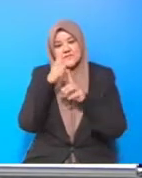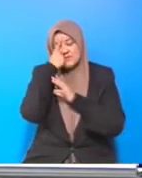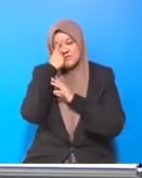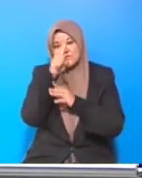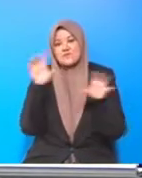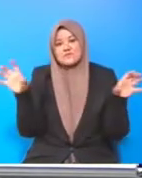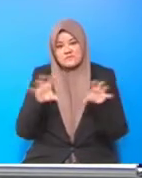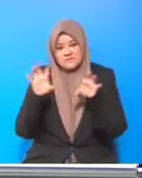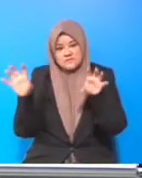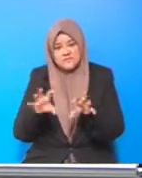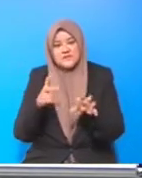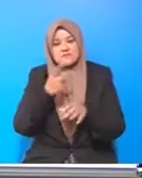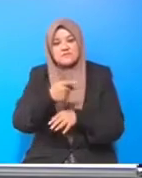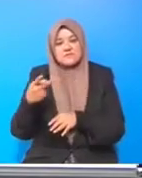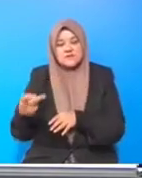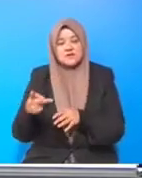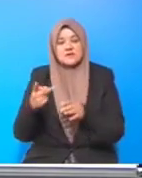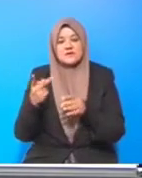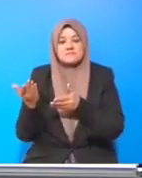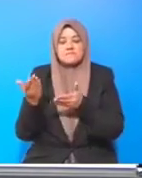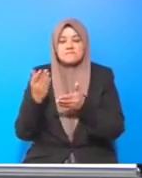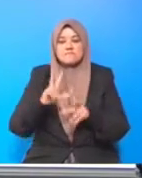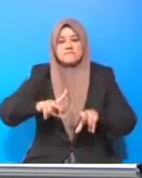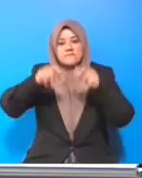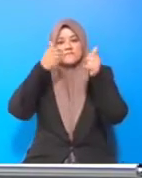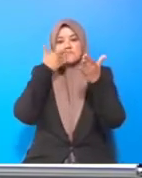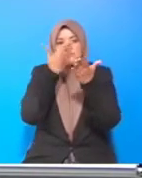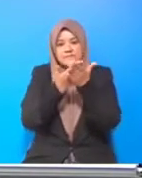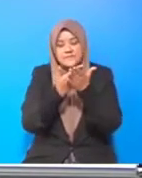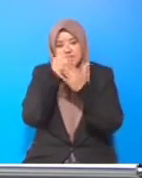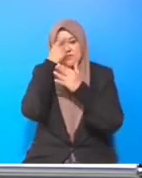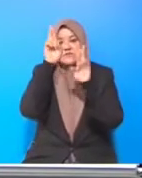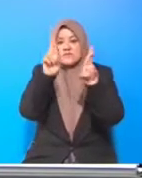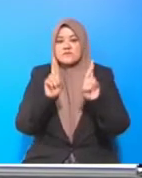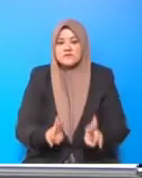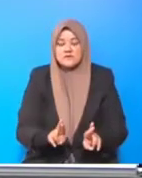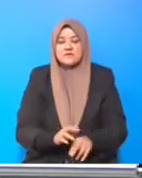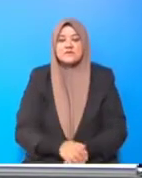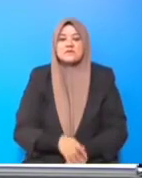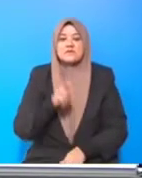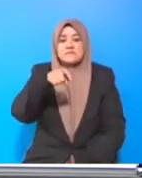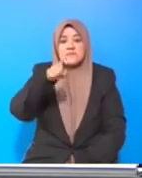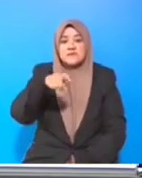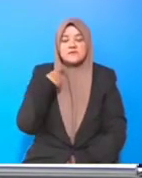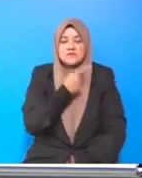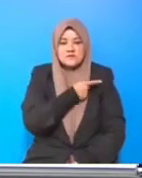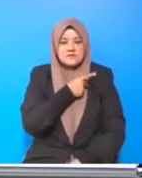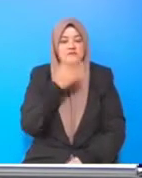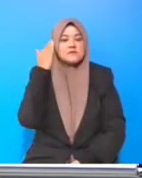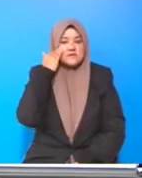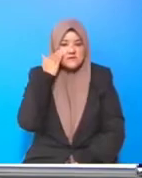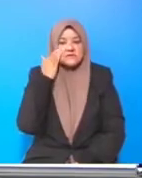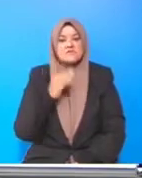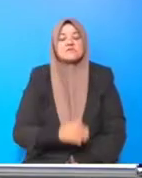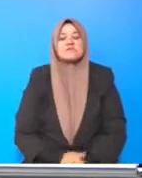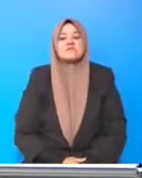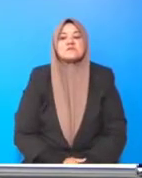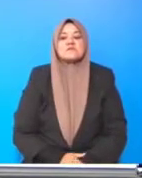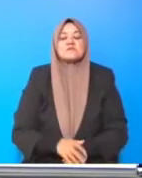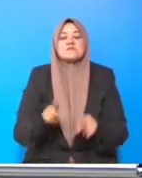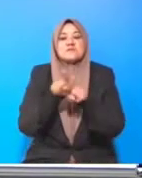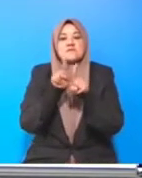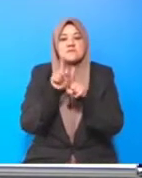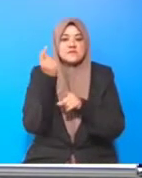lagi untuk melaksanakan peka-peka goyang membawa kebaikan kepada rakyat perlu kita sadari bahwa